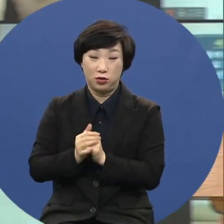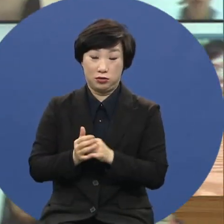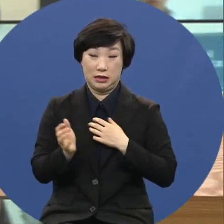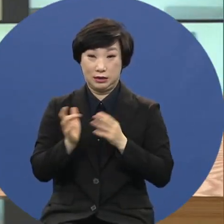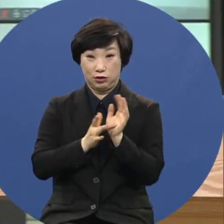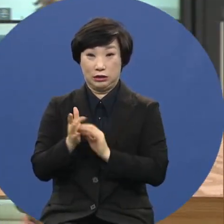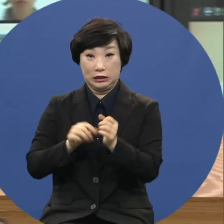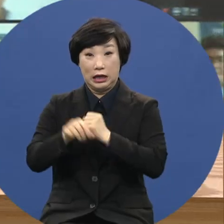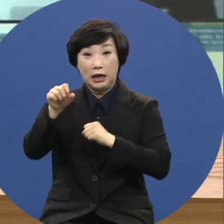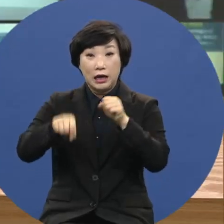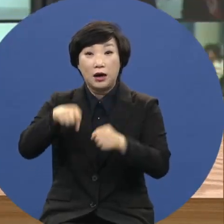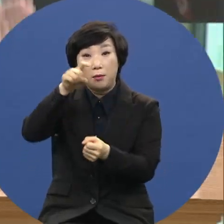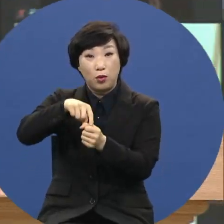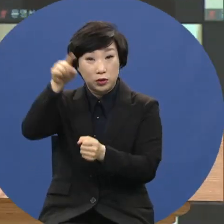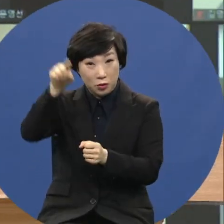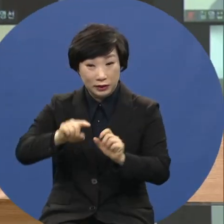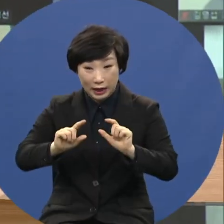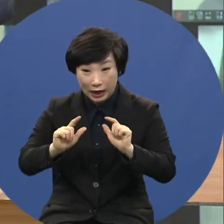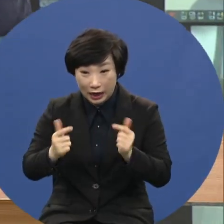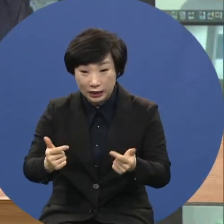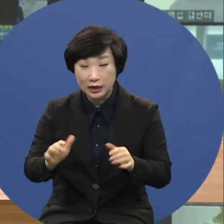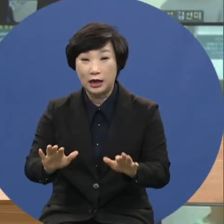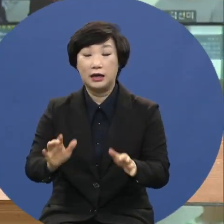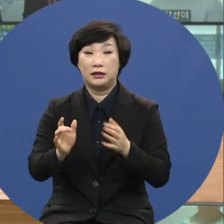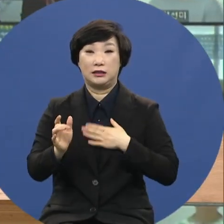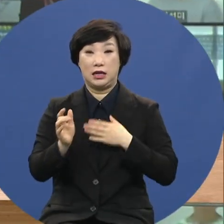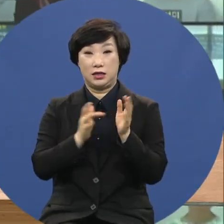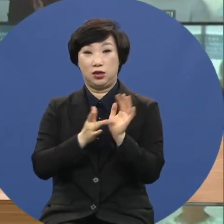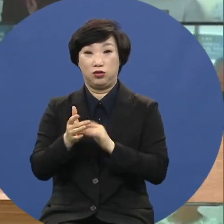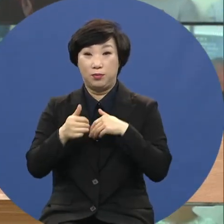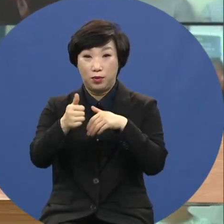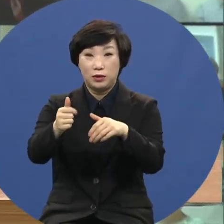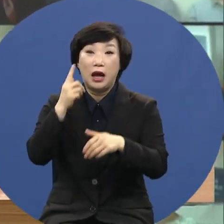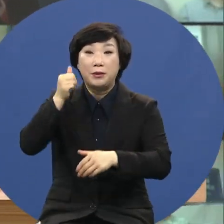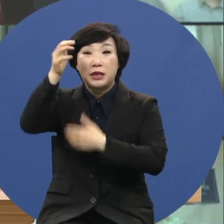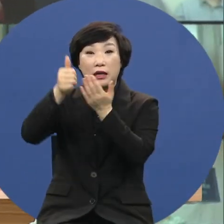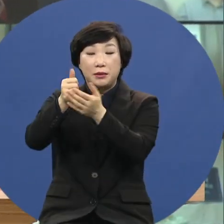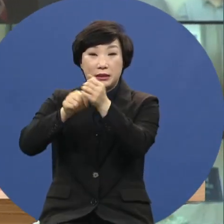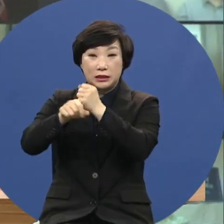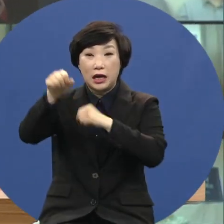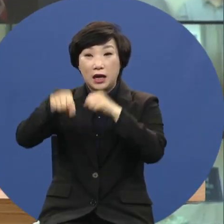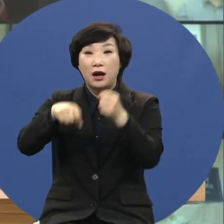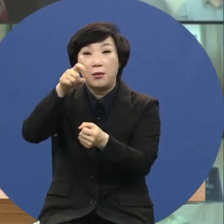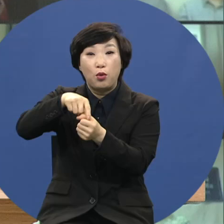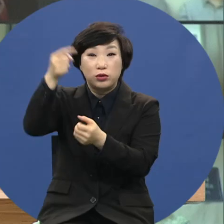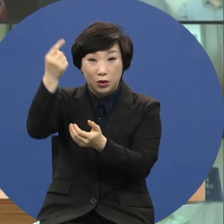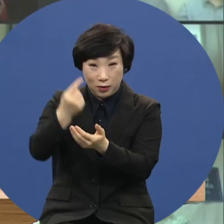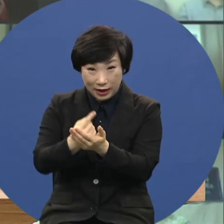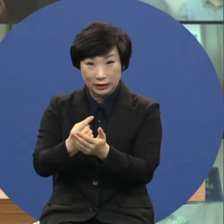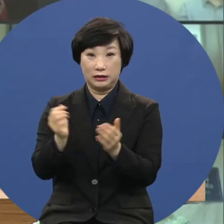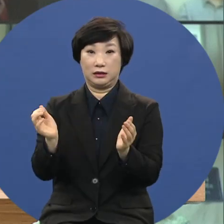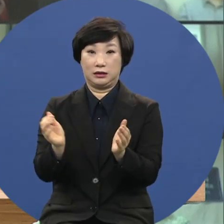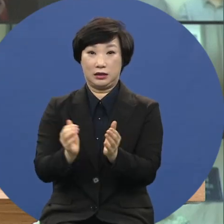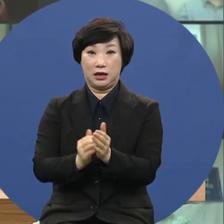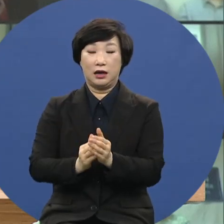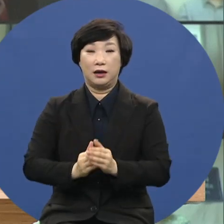아니오. 예, 나를 보내신 이의 뜻을 행하려